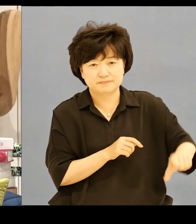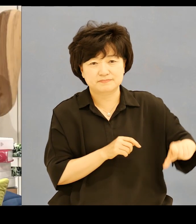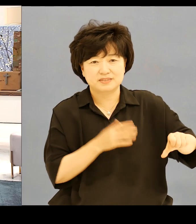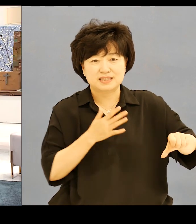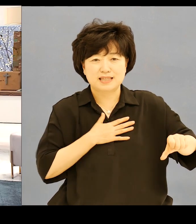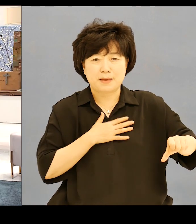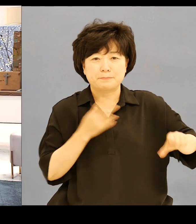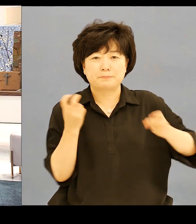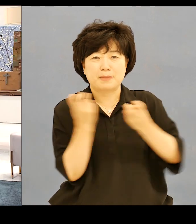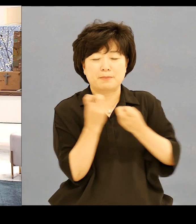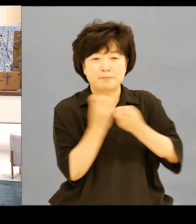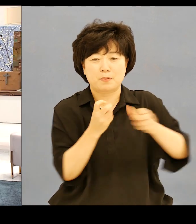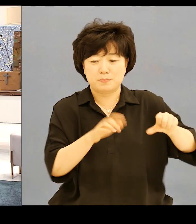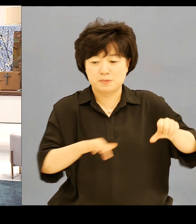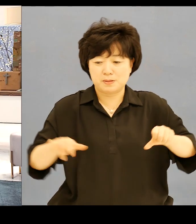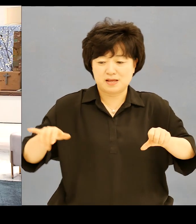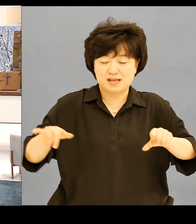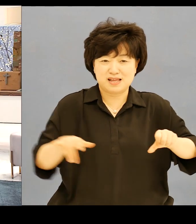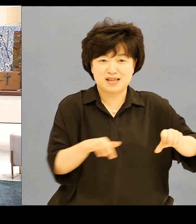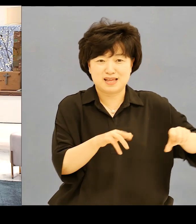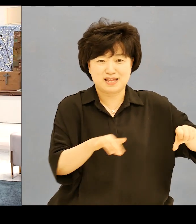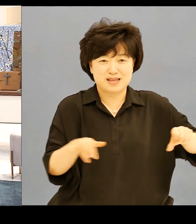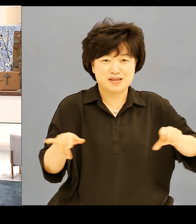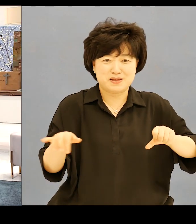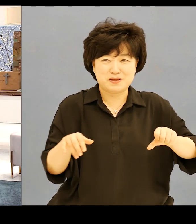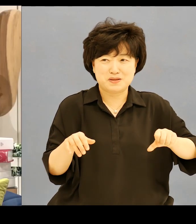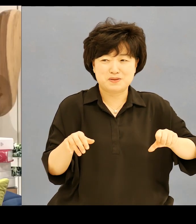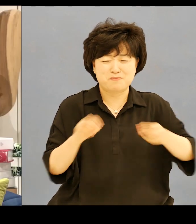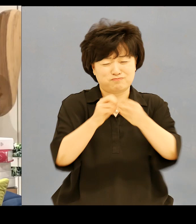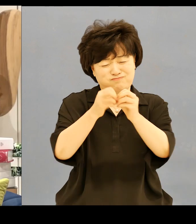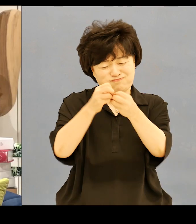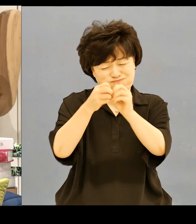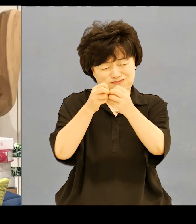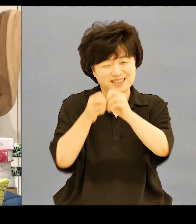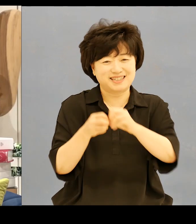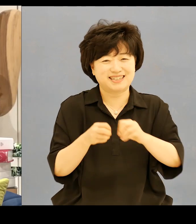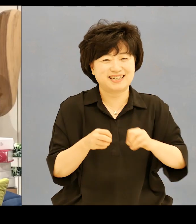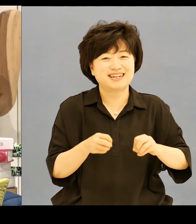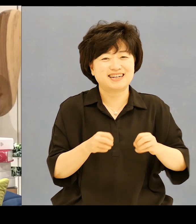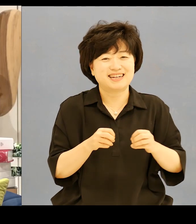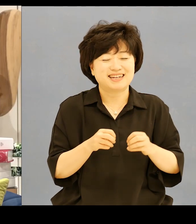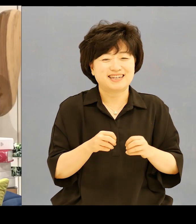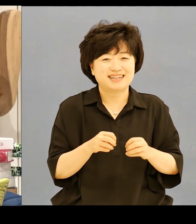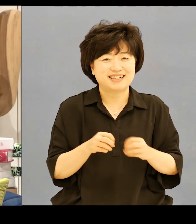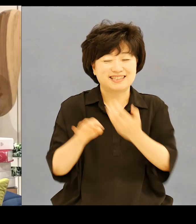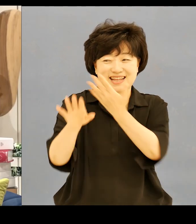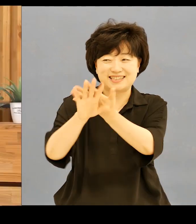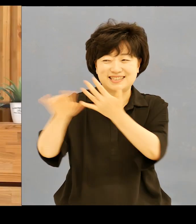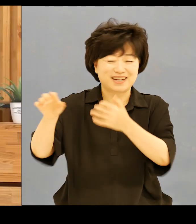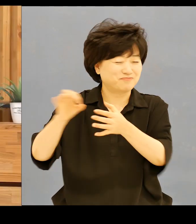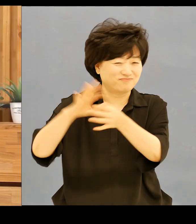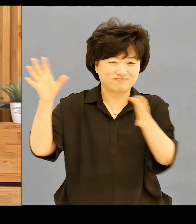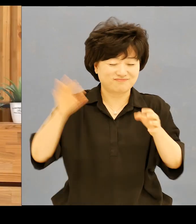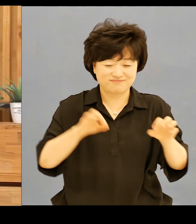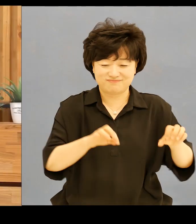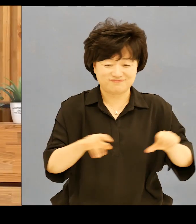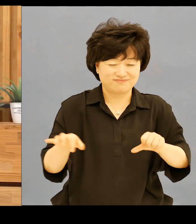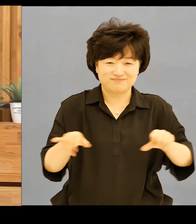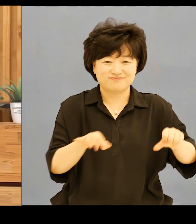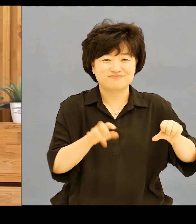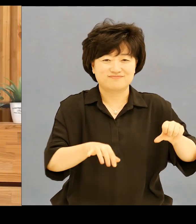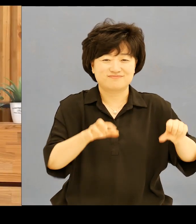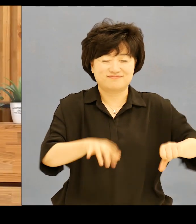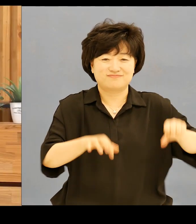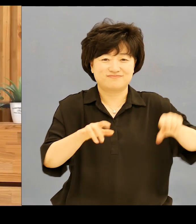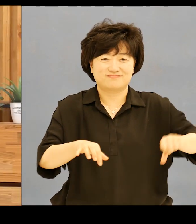나름의 방법을 찾은 거죠. 네. 근데 주법도 엉망이고 칠 때마다 달라요. 무슨 상관이 있겠어. 무슨